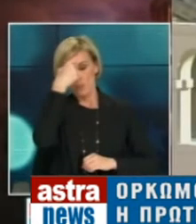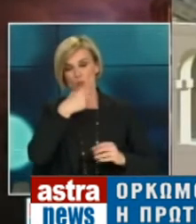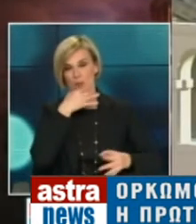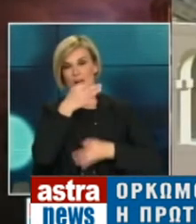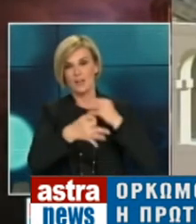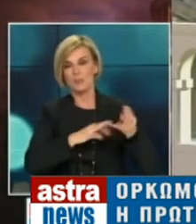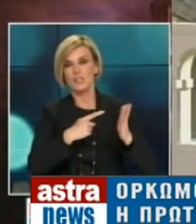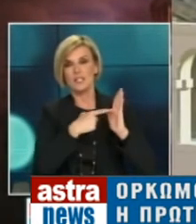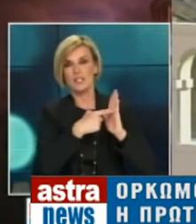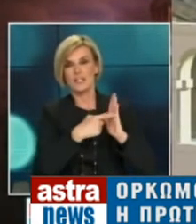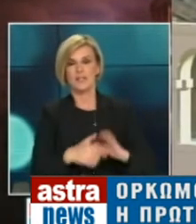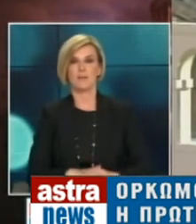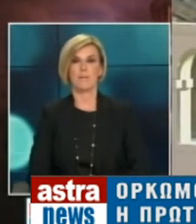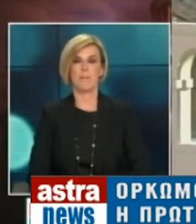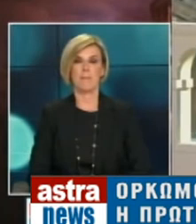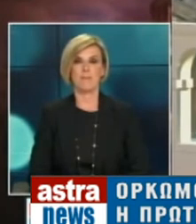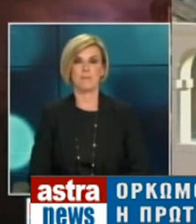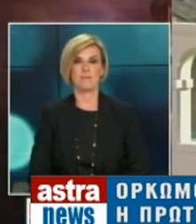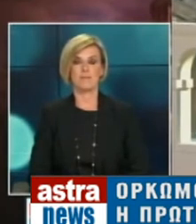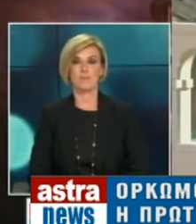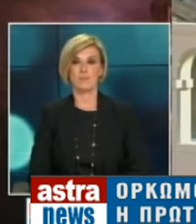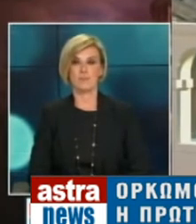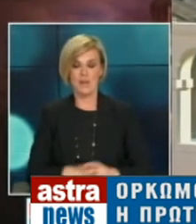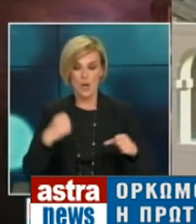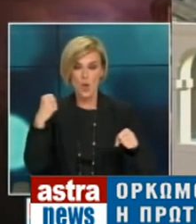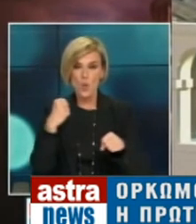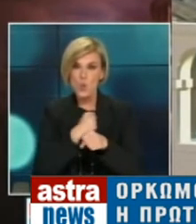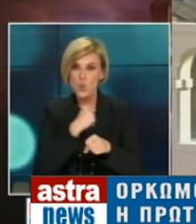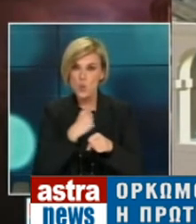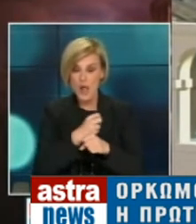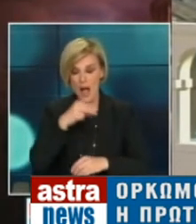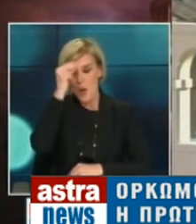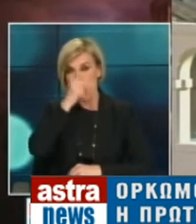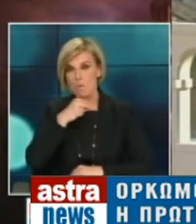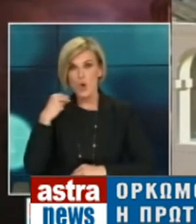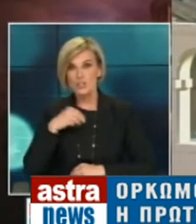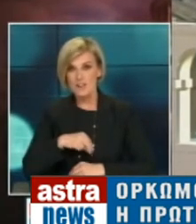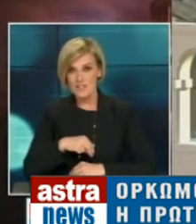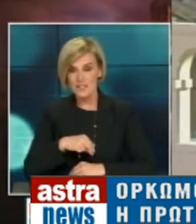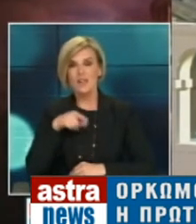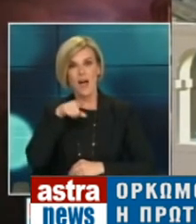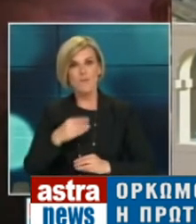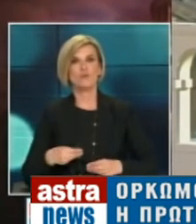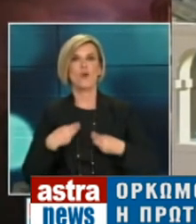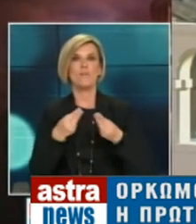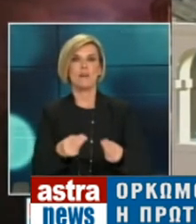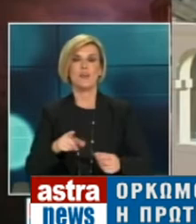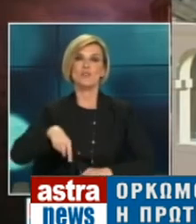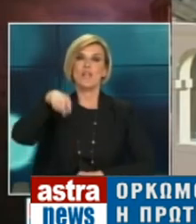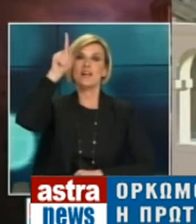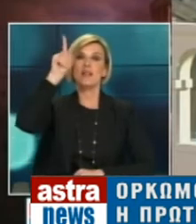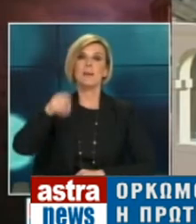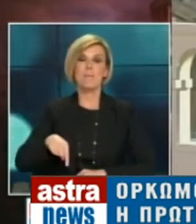εξής. Η εργασία και οι προσευχές αιώνων μας έφεραν σε αυτή τη μέρα, σε αυτό που θα